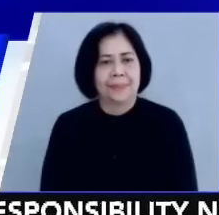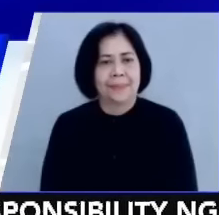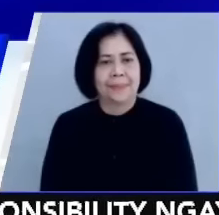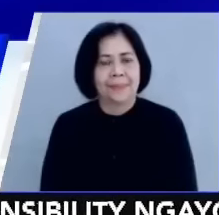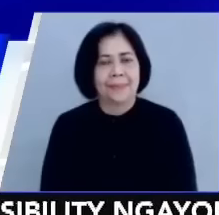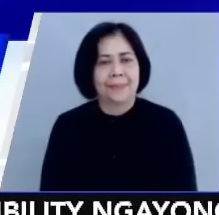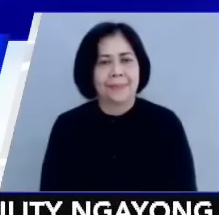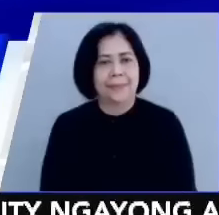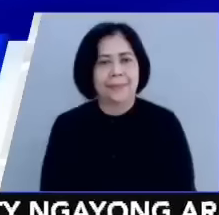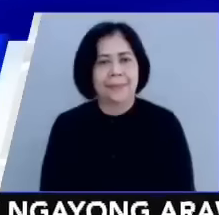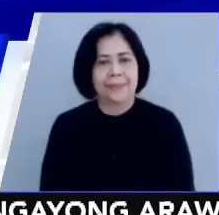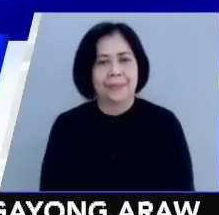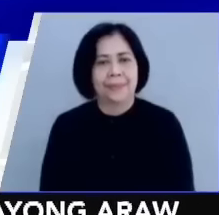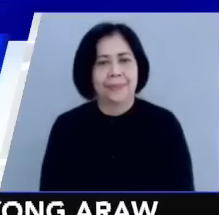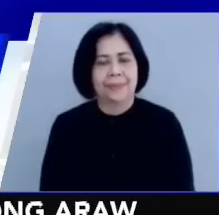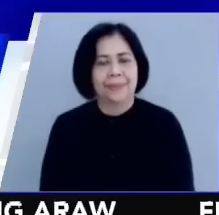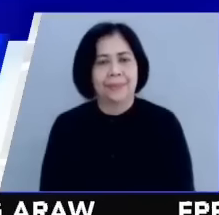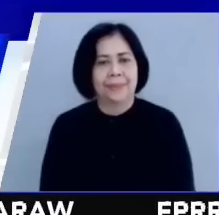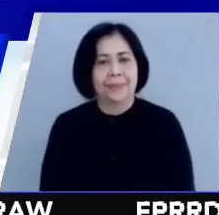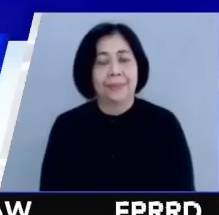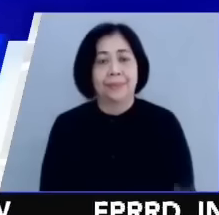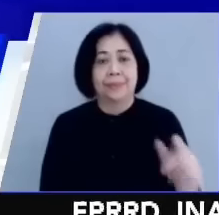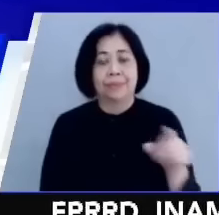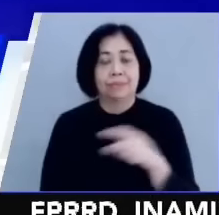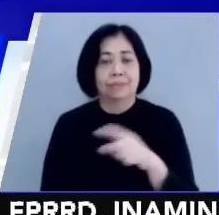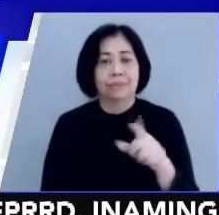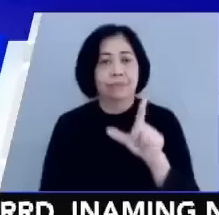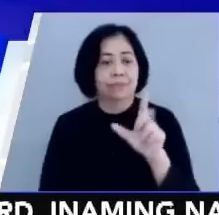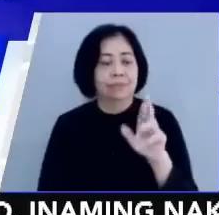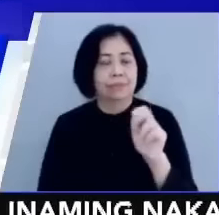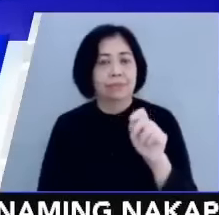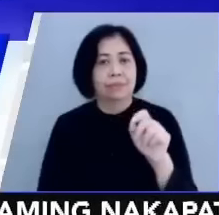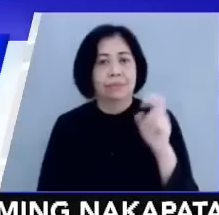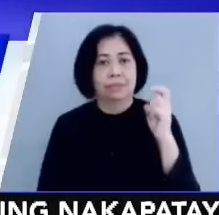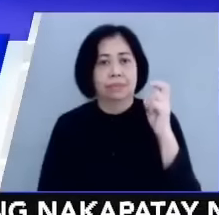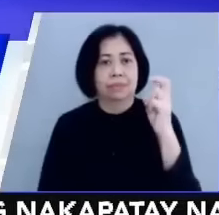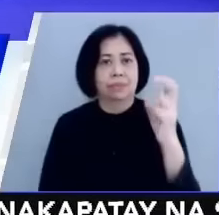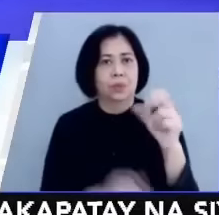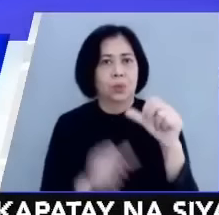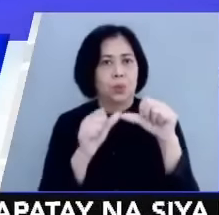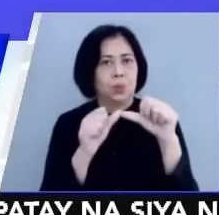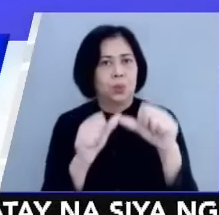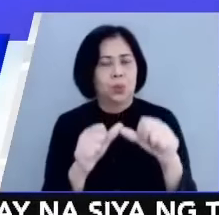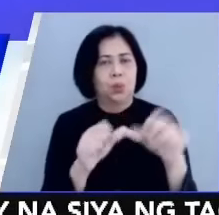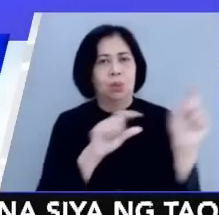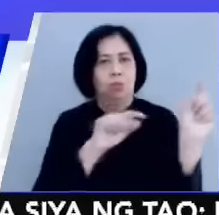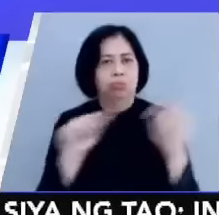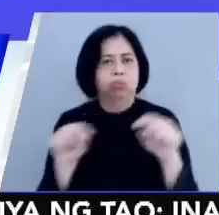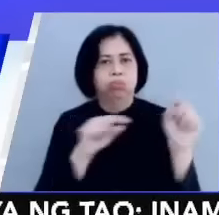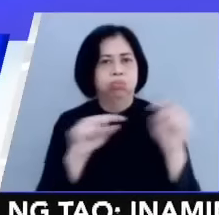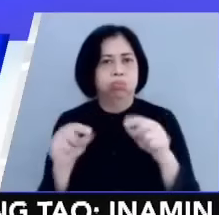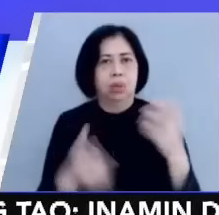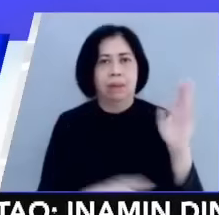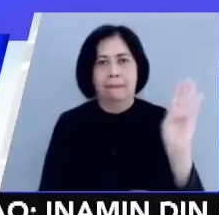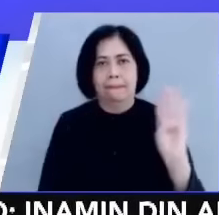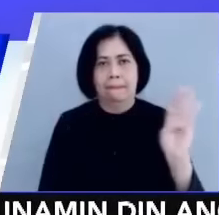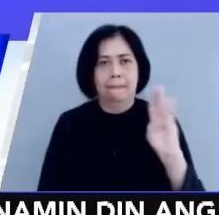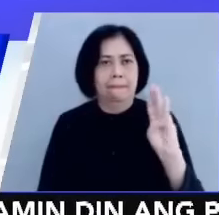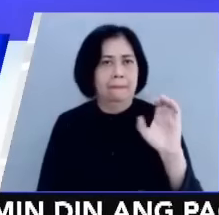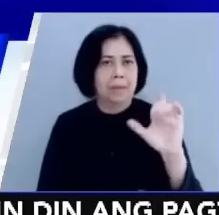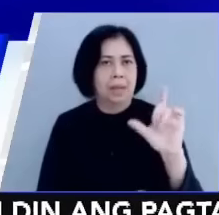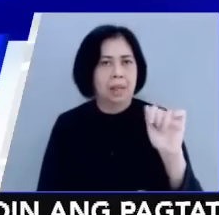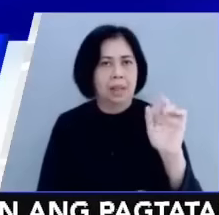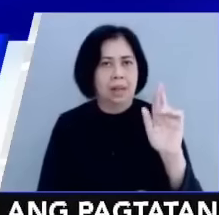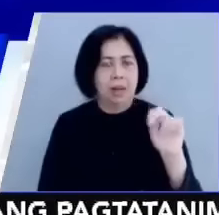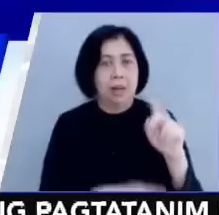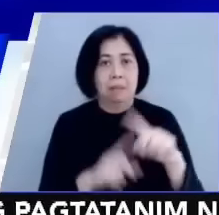Bilang pinakatimog na estasyon ng LRT Line 1, walang patidang dating ng mga pasahero sa Baclaran Station. Pero bago matapos ang buwang